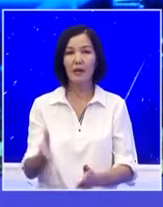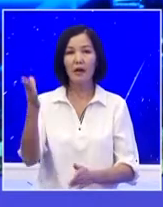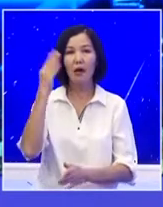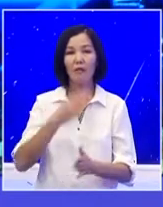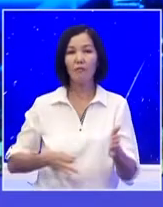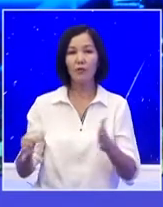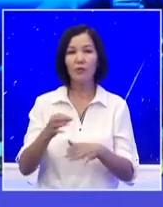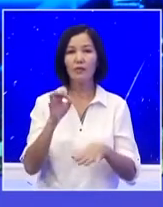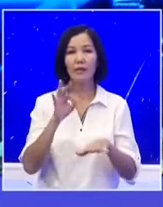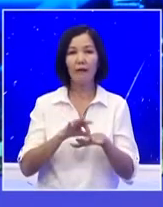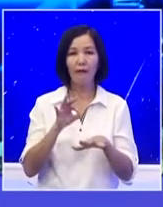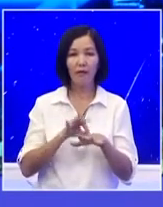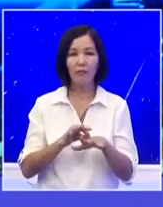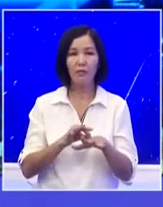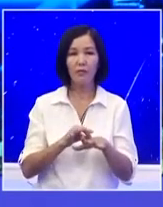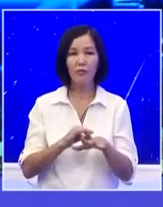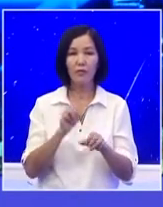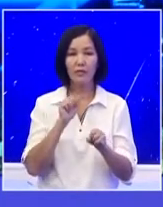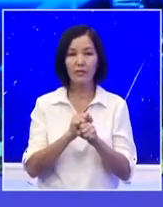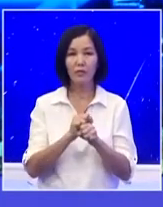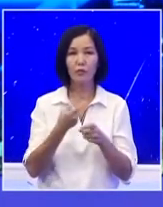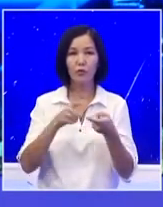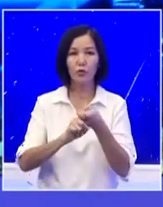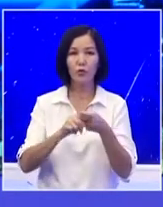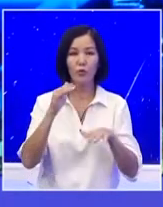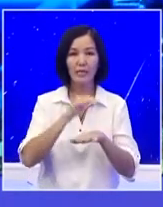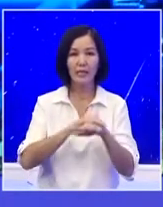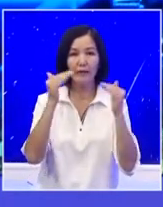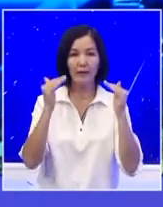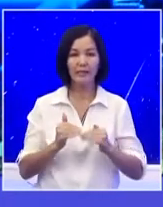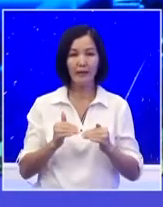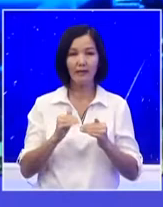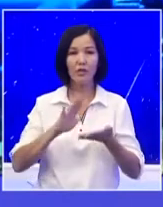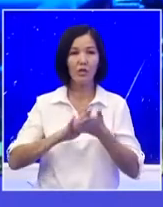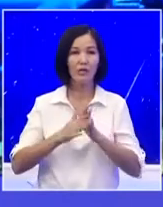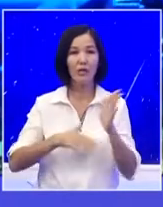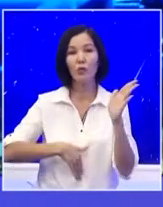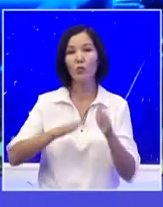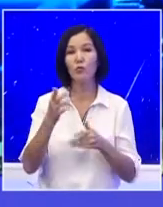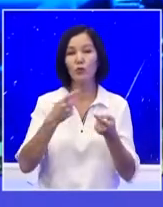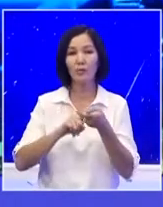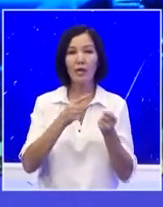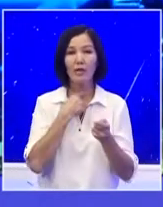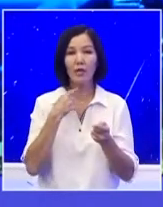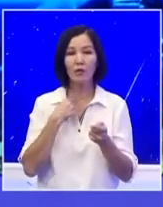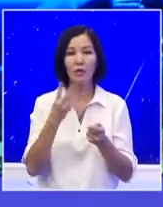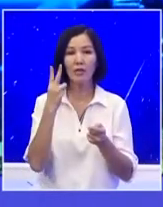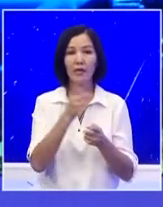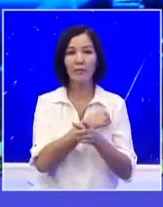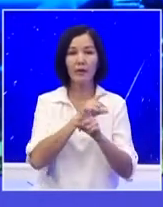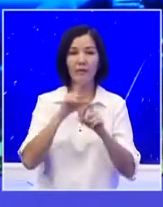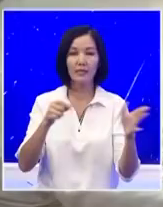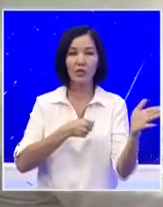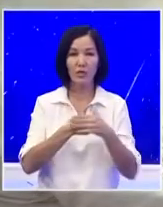Хабарымызды жалғастырамыз. Облыста коронавирус тізгінделіп, жұқтыру деңгейі азайды. Эпиджағдайдың жақсаруына байланысты Талдықорғанда екі